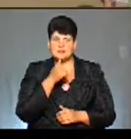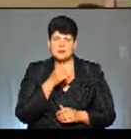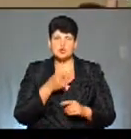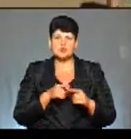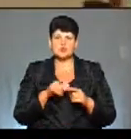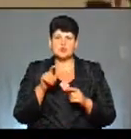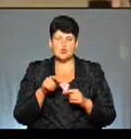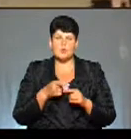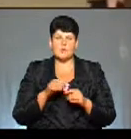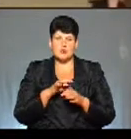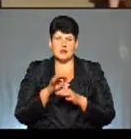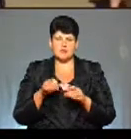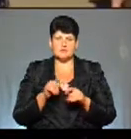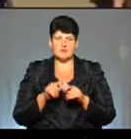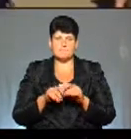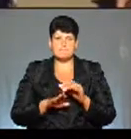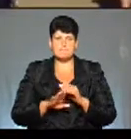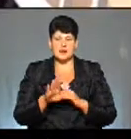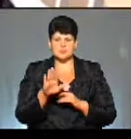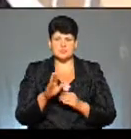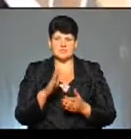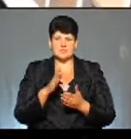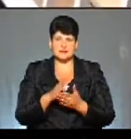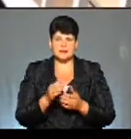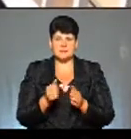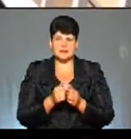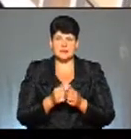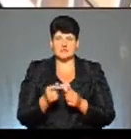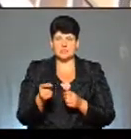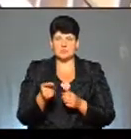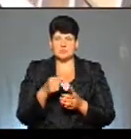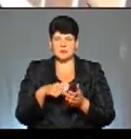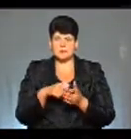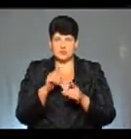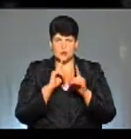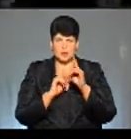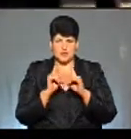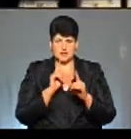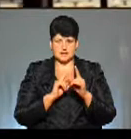Дмитро Щебетюк тестує пандус, який встановлений біля Тернопільської міської ради.